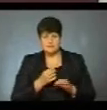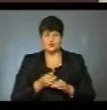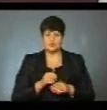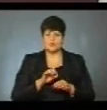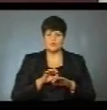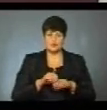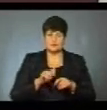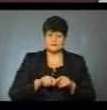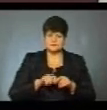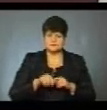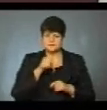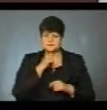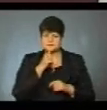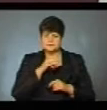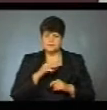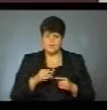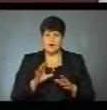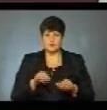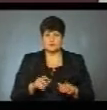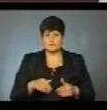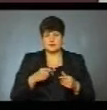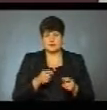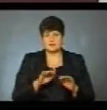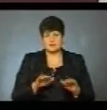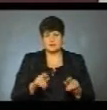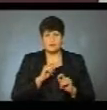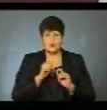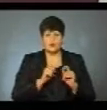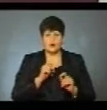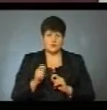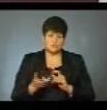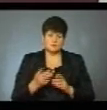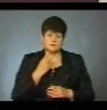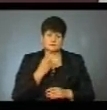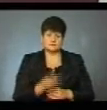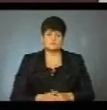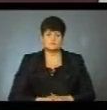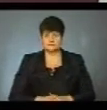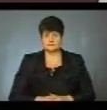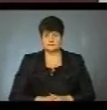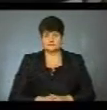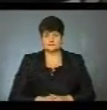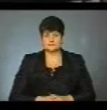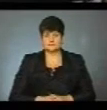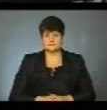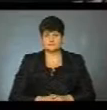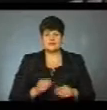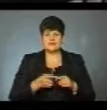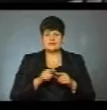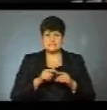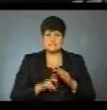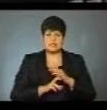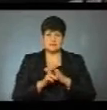досліди та експерименти, після чого дітям вручили подарунки. Як це було, Світлана Лазорик бачила. Це